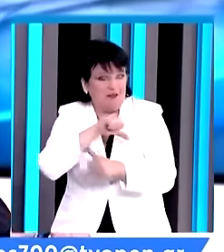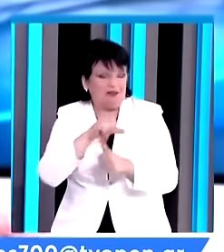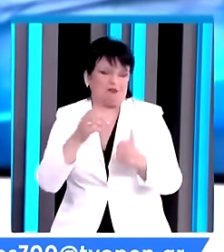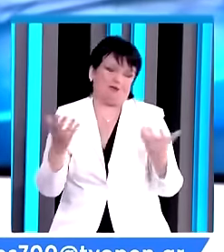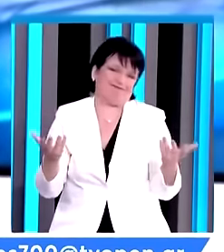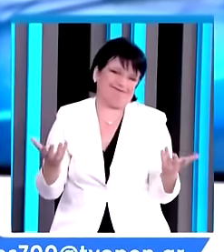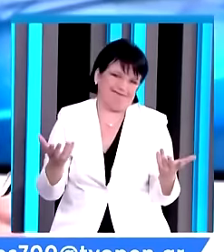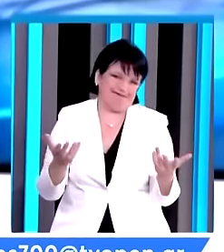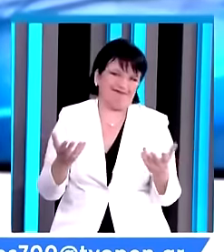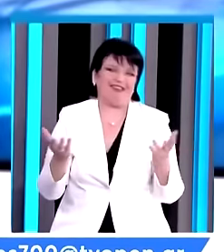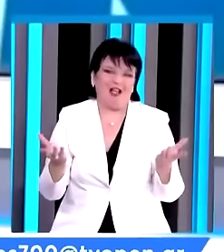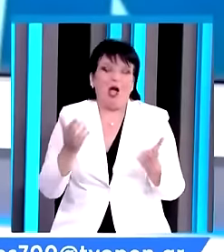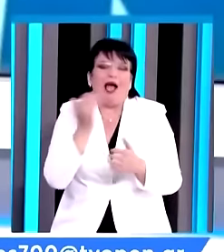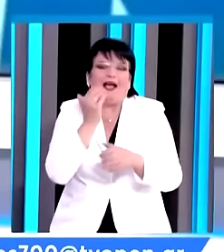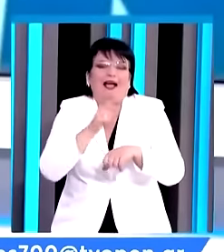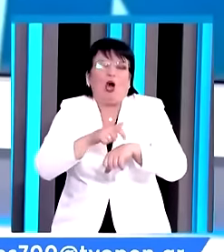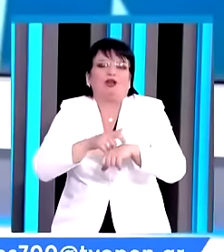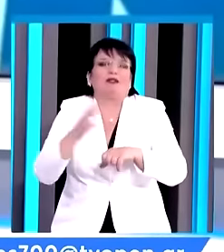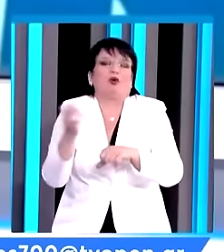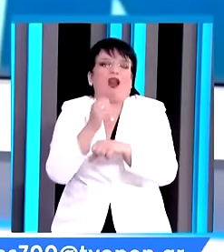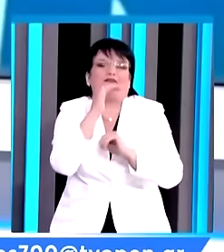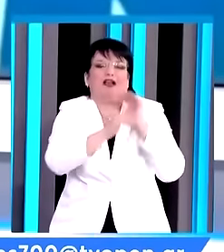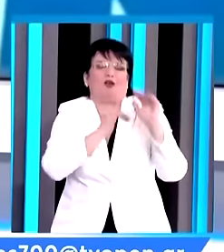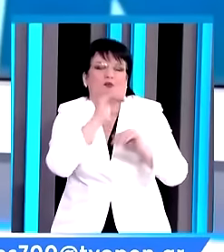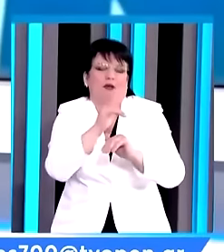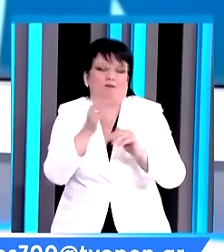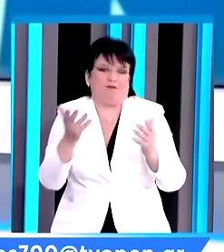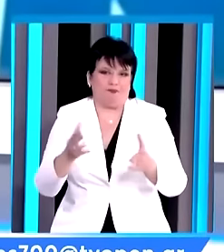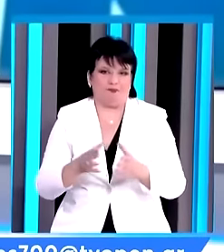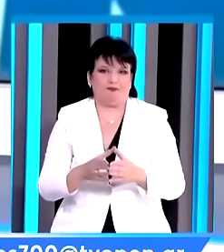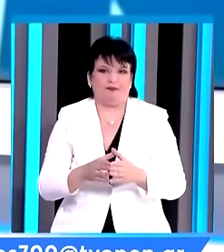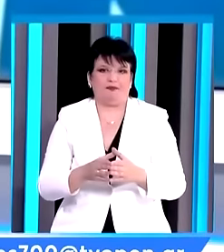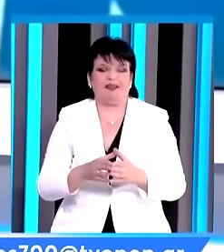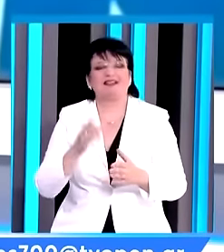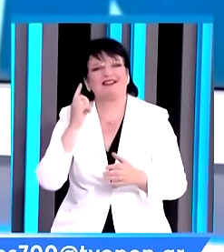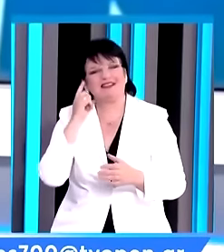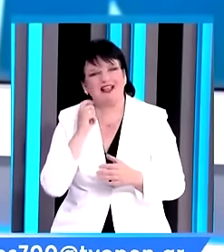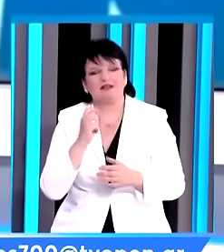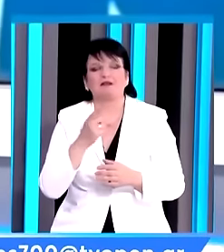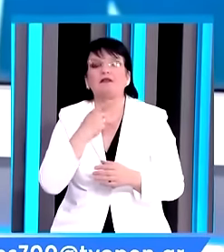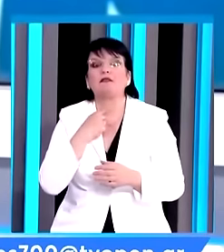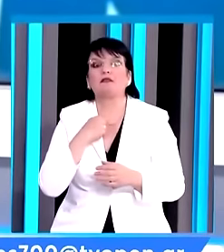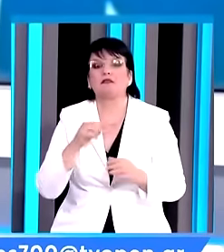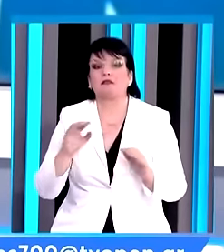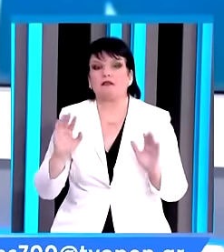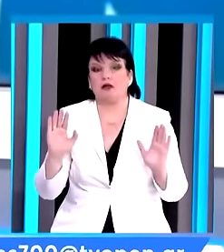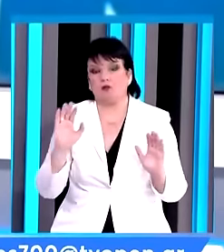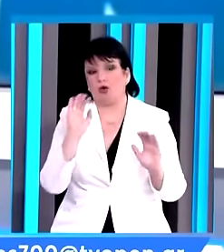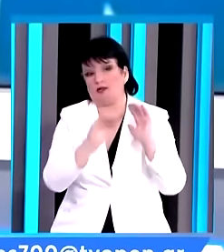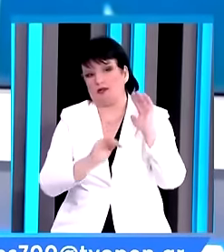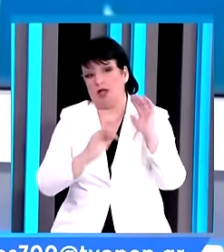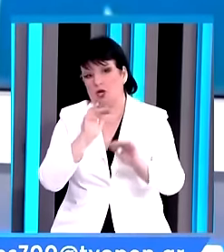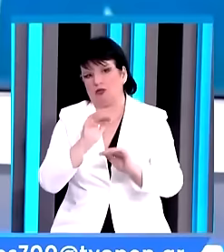Σχεδόν όλα όσα προλαβαίναμε. Ξέρετε ότι δεν μου αρέσουν οι συχνές κυβερνητικές